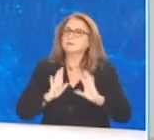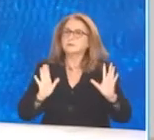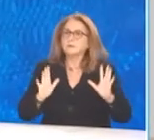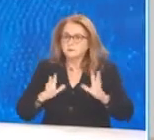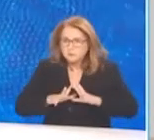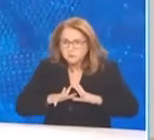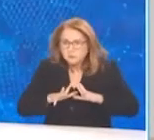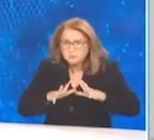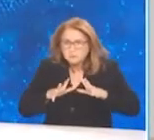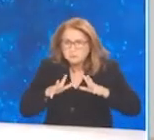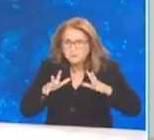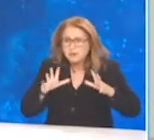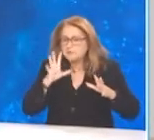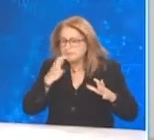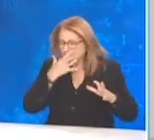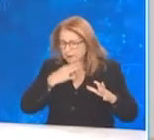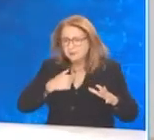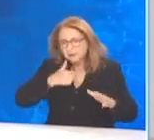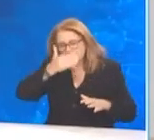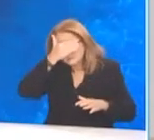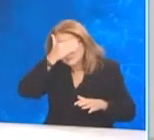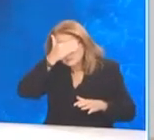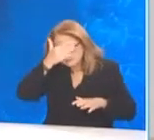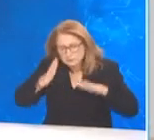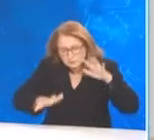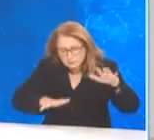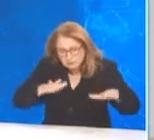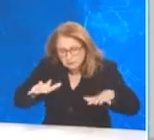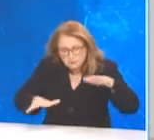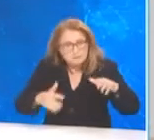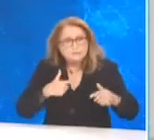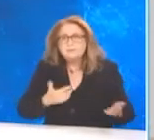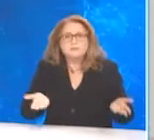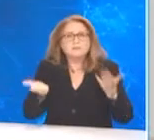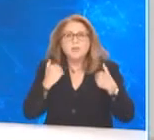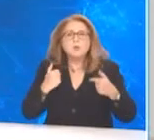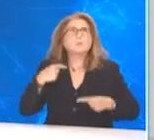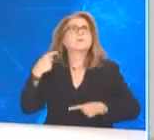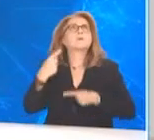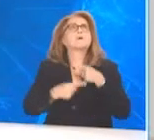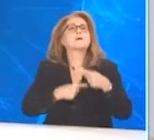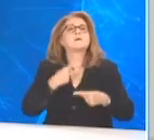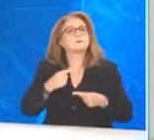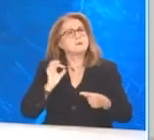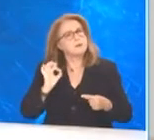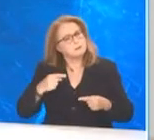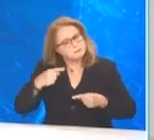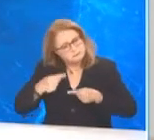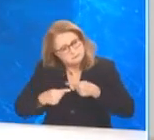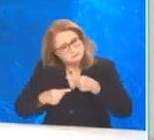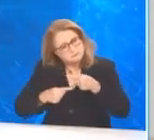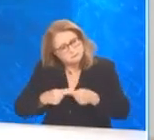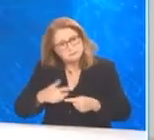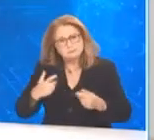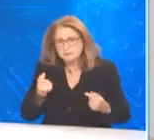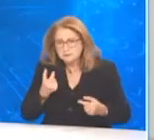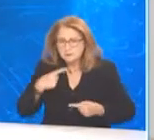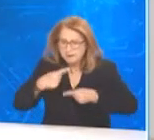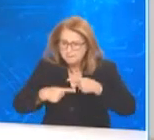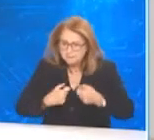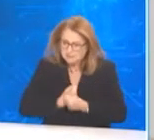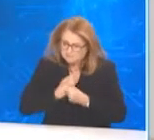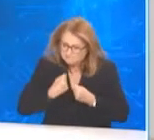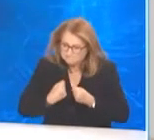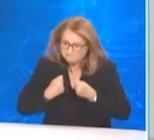λειτουργούμε σε χαρτογράφητα νερά. Κάθε μέρα όμως που περνάει, αποκτούμε μια εμπειρία και σε σχέση με τα πραγματικά δεδομένα και σε σχέση με την